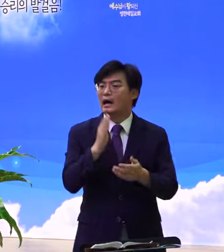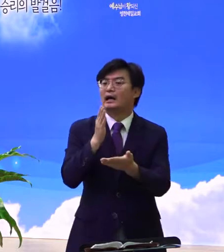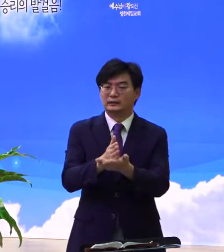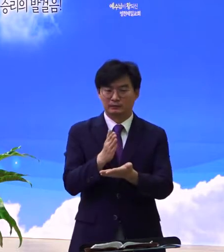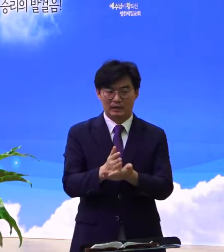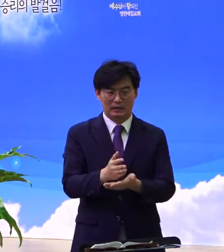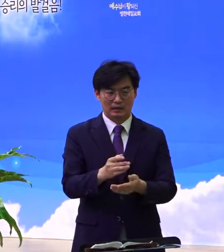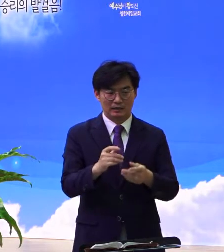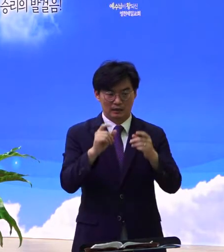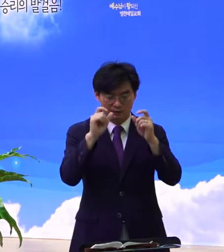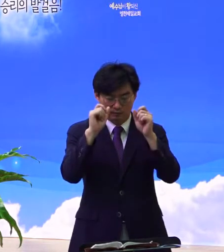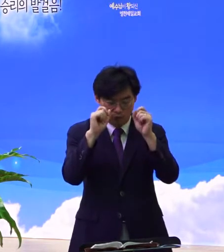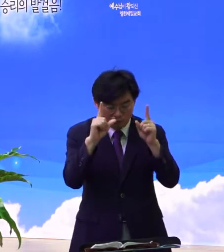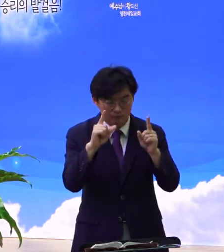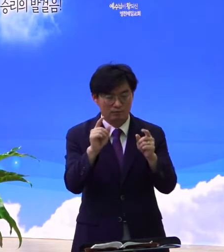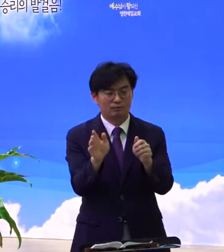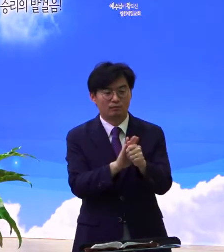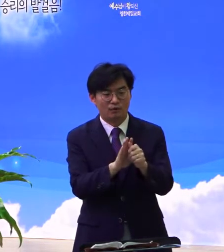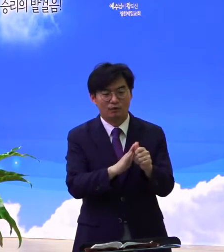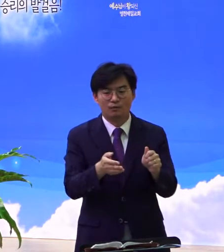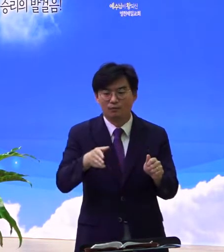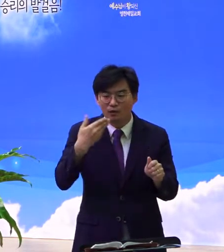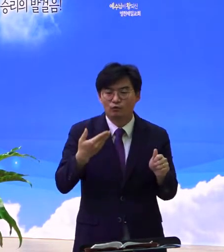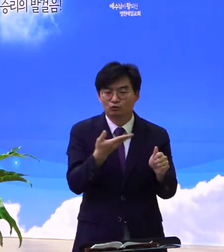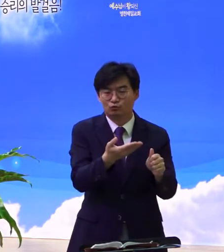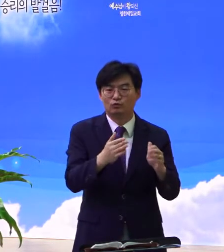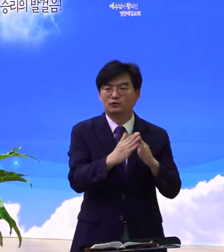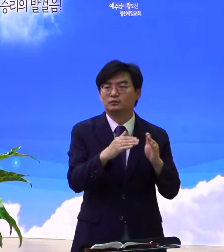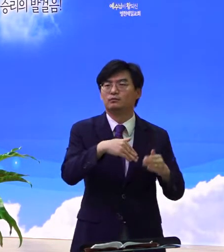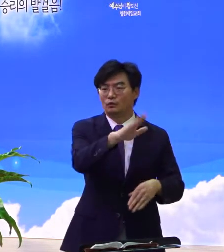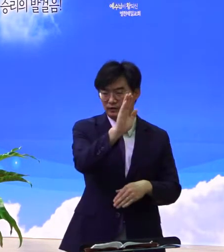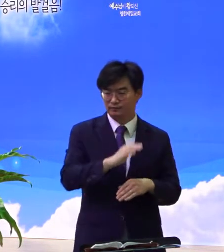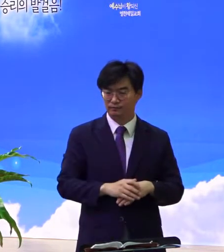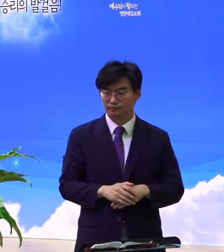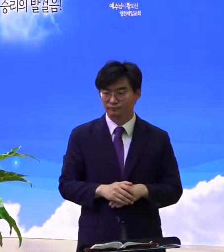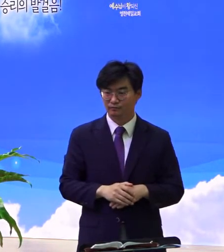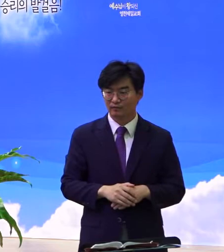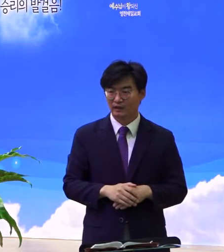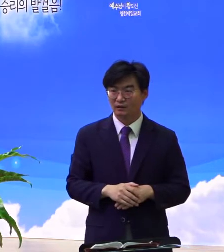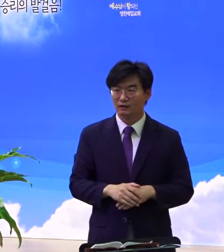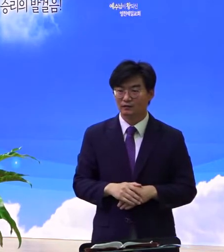경험을 하고서 다시는 아람 군대가 이스라엘 경내에 침입하지 않았습니다.